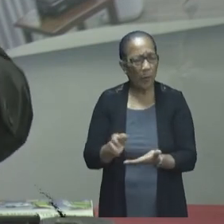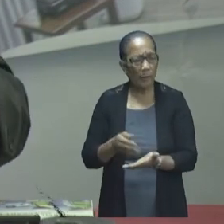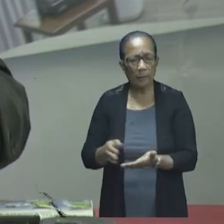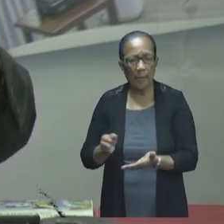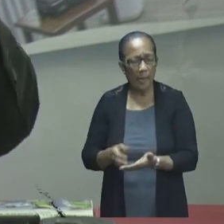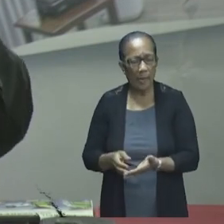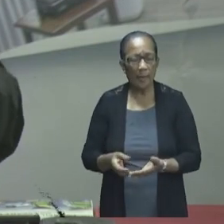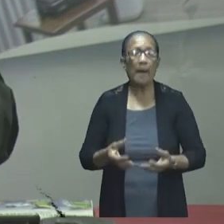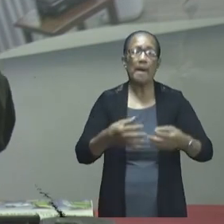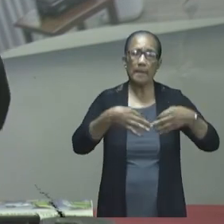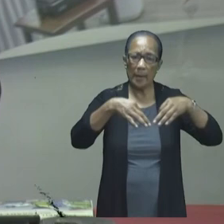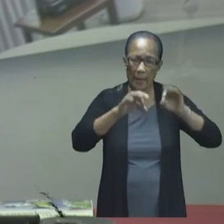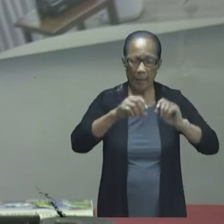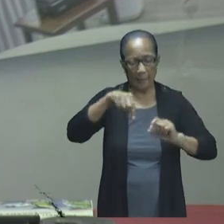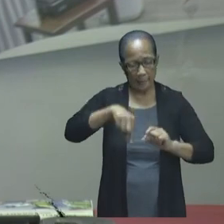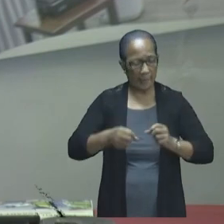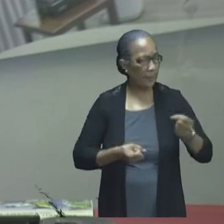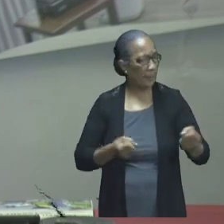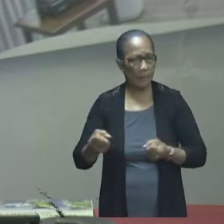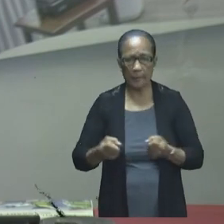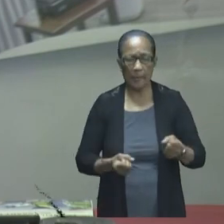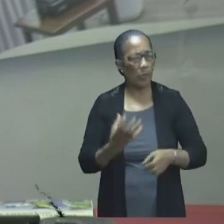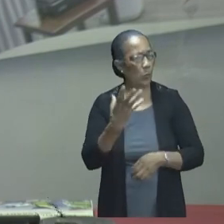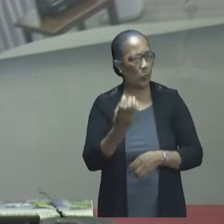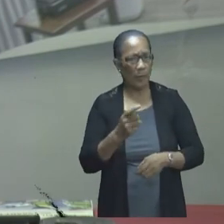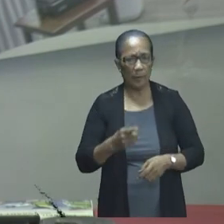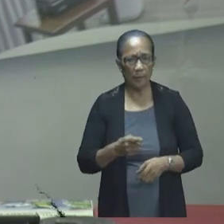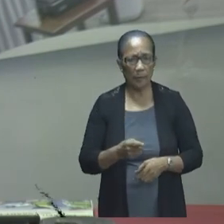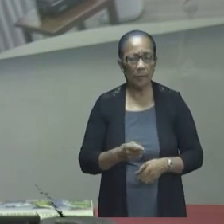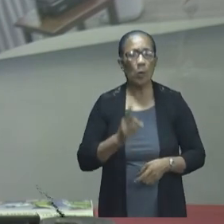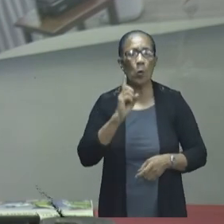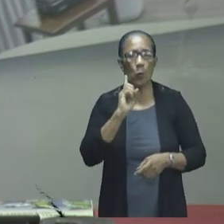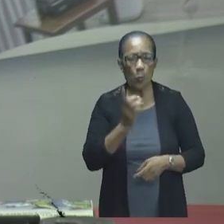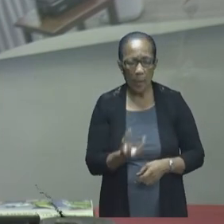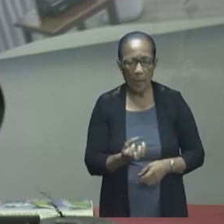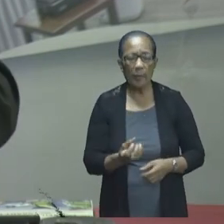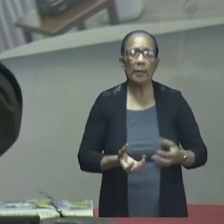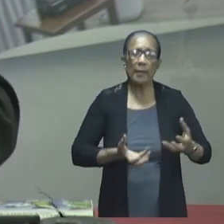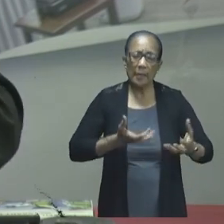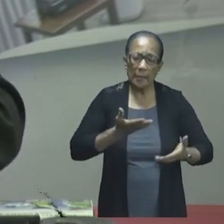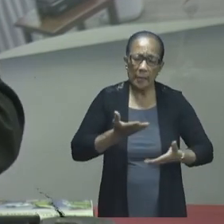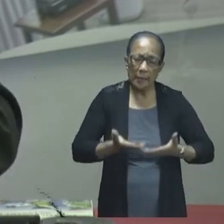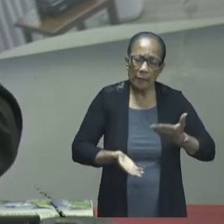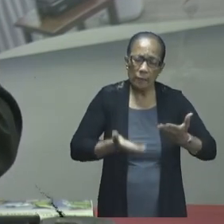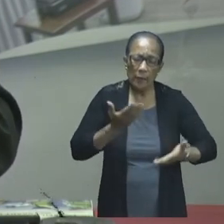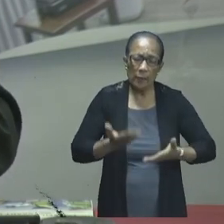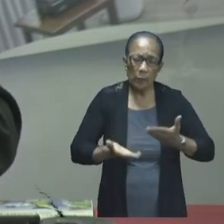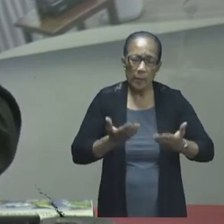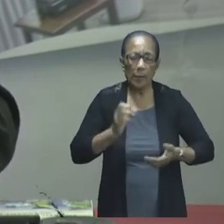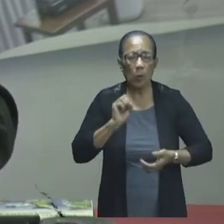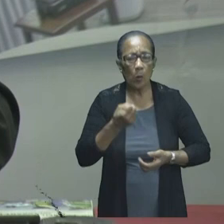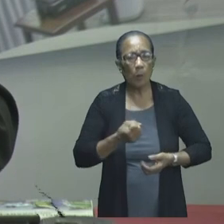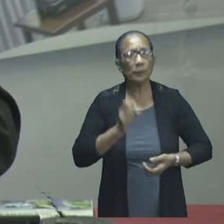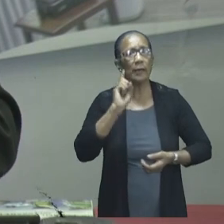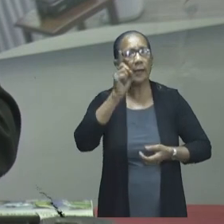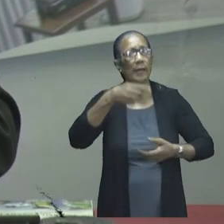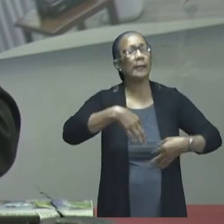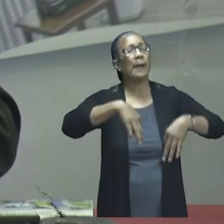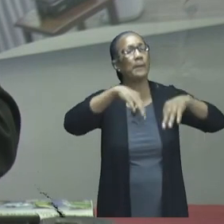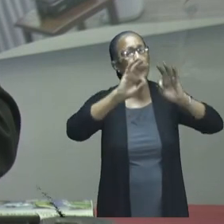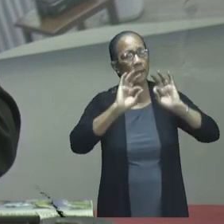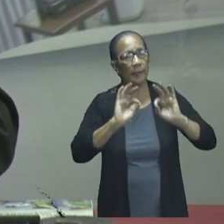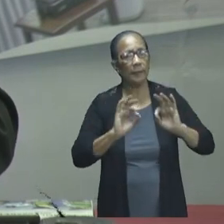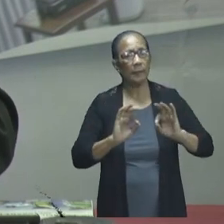een beleid om regelmatig het beleid te evalueren en om te gaan naar bieten en beter beleid en als daar binnen dat kader